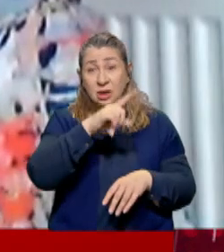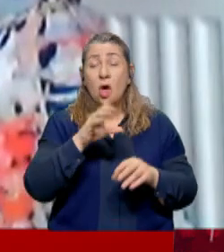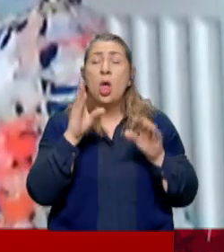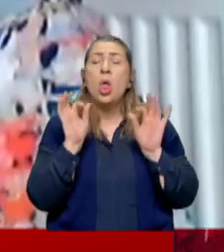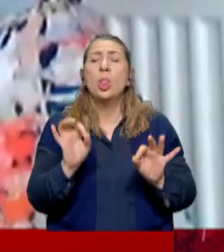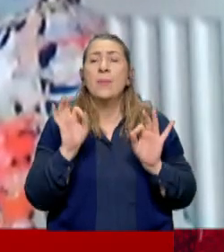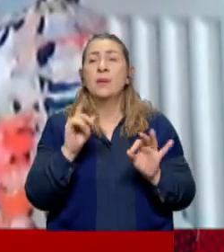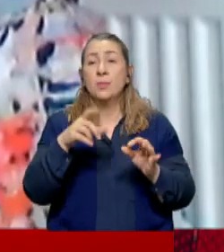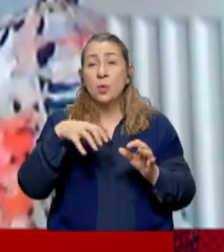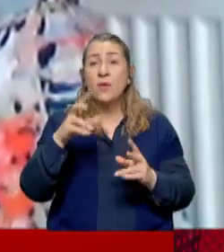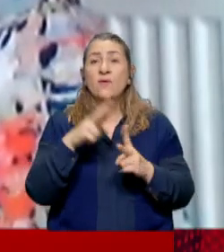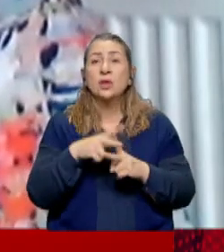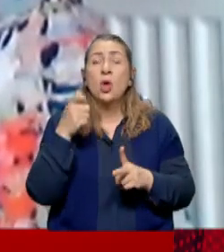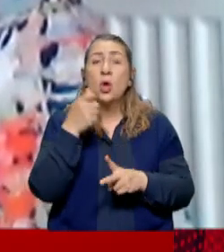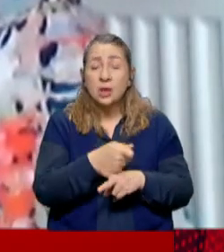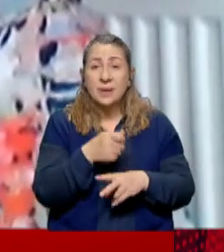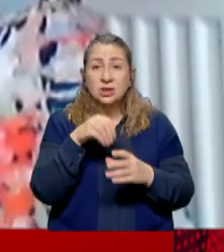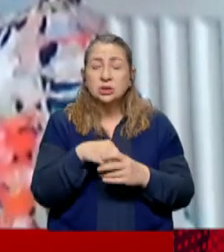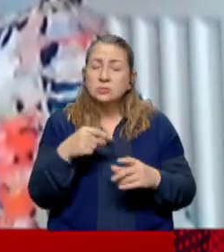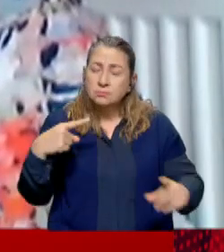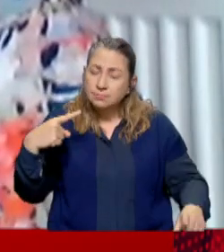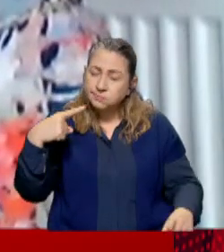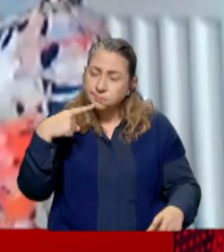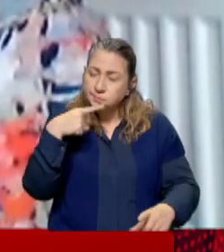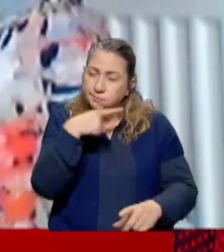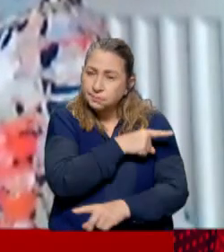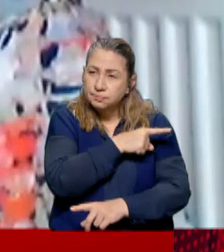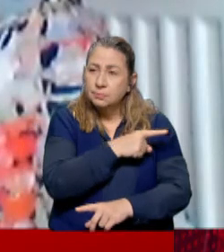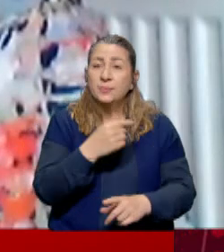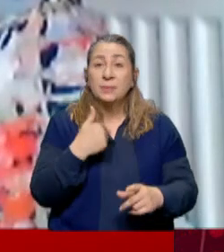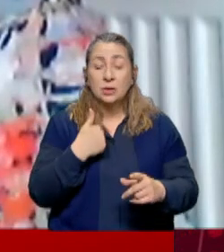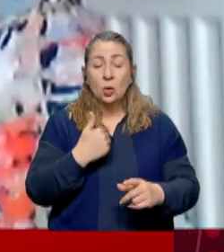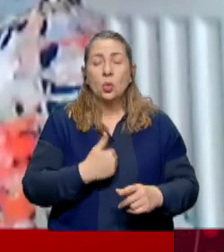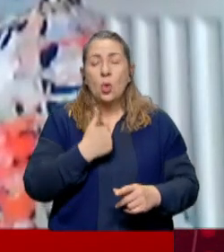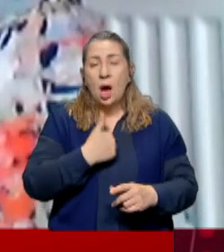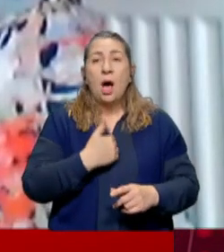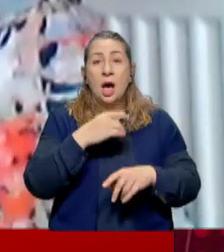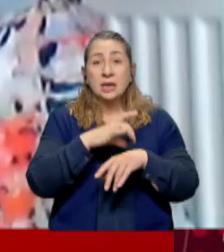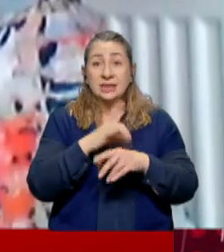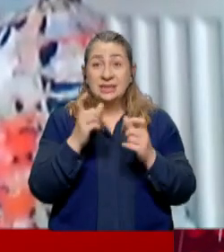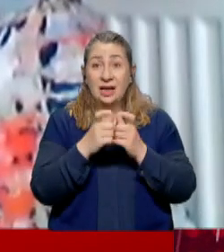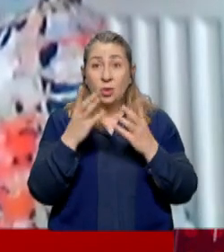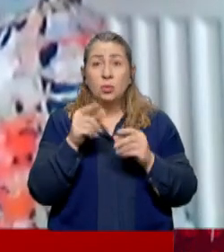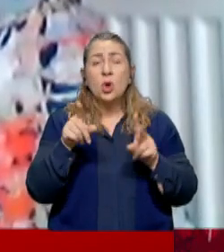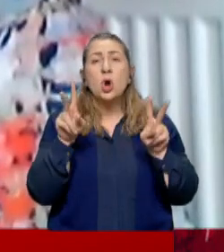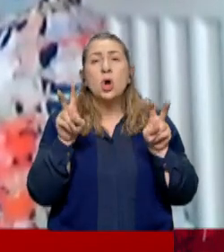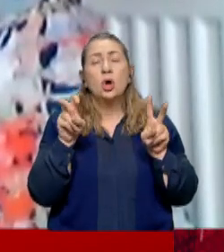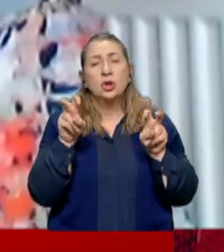bir bölümü faturaları ödemekte zorlanıyorlar. Biz KOV Hastaları Derneği olarak bu